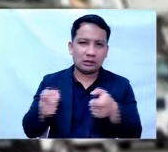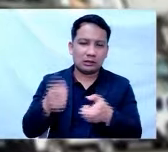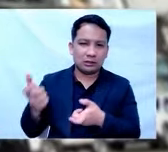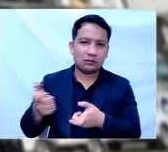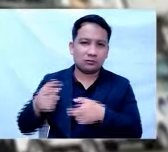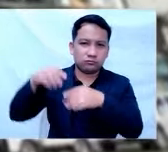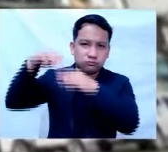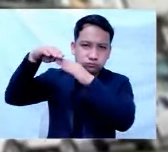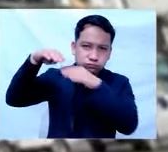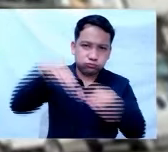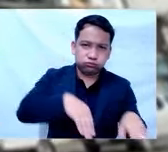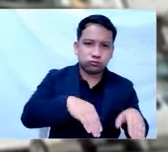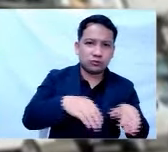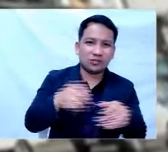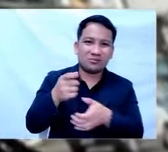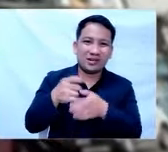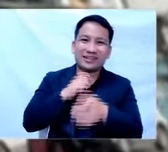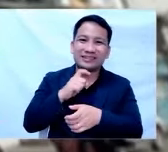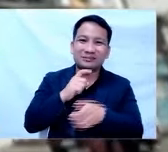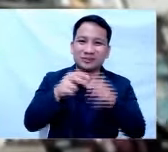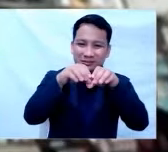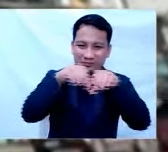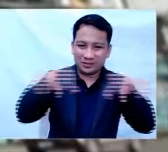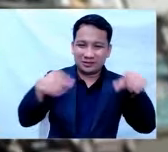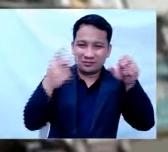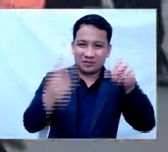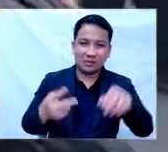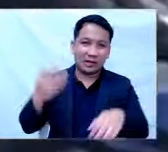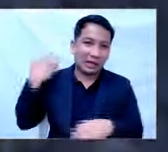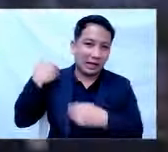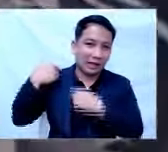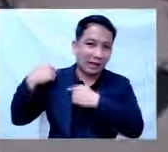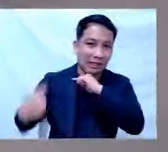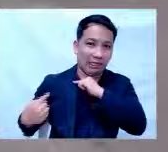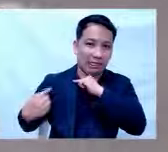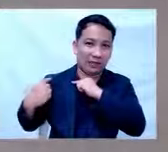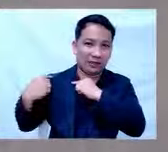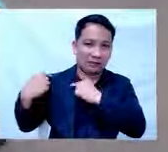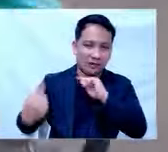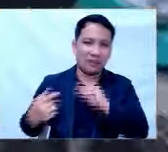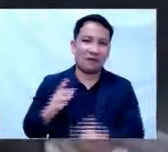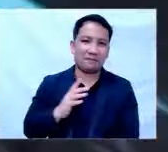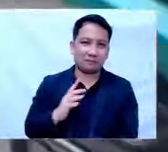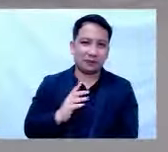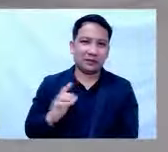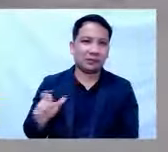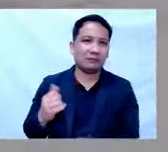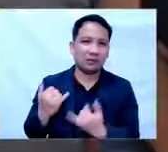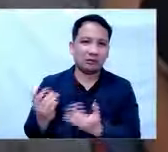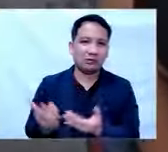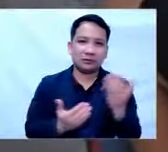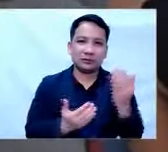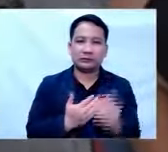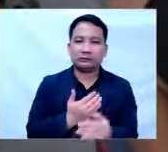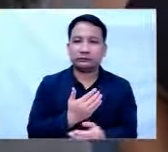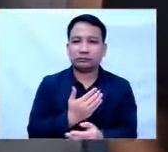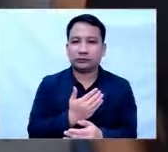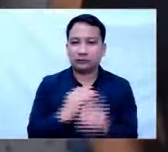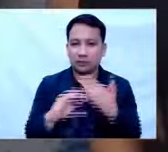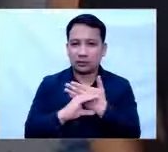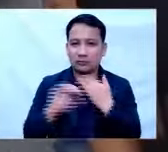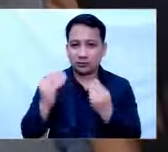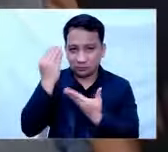dire-diretsong pagbagsak ng mga bakal. Nabalian ng buto sa balikat ang biktima, pero maayos na ang kanyang lagay. Tiniyak naman ng kontraktor